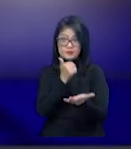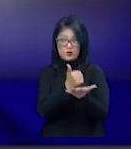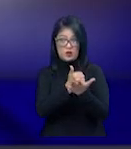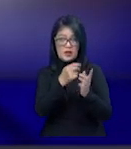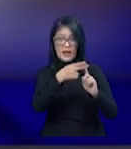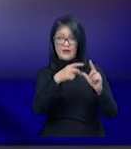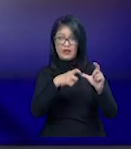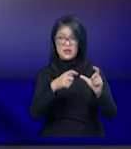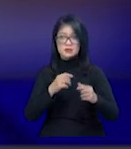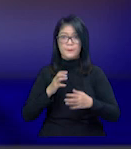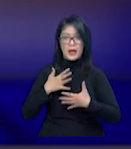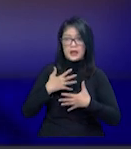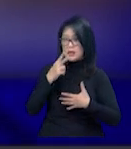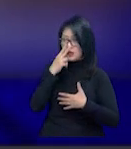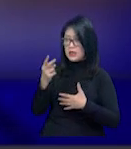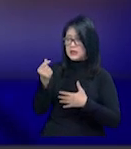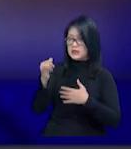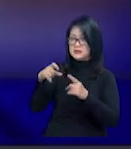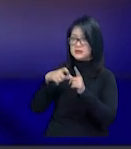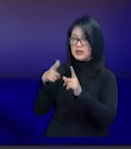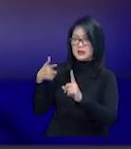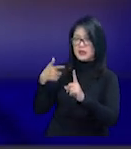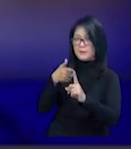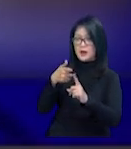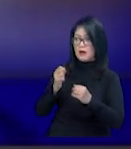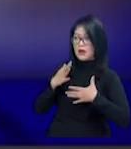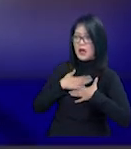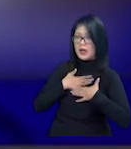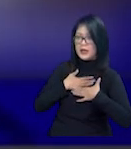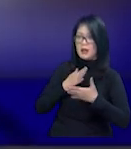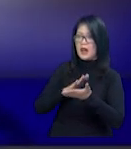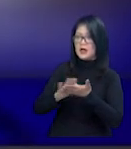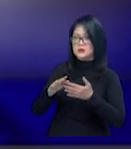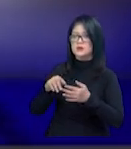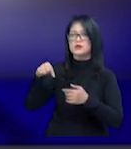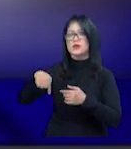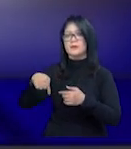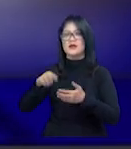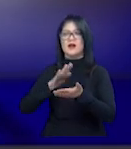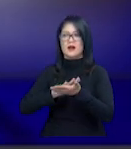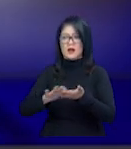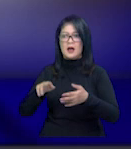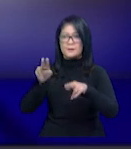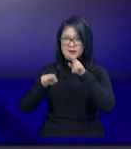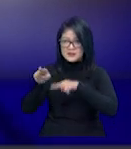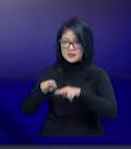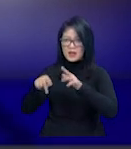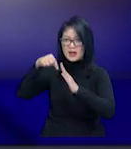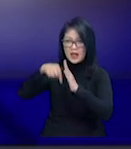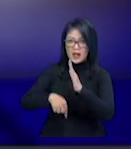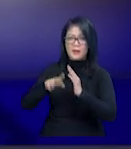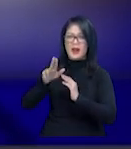menembak sejumlah pengakuan ini masih harus dibuktikan di persidangan termasuk mengkonfrontier dengan tersangka lainnya dan